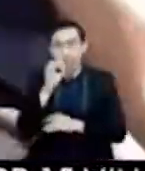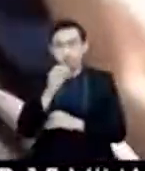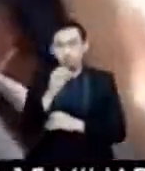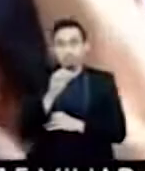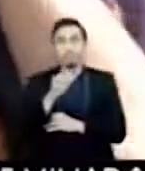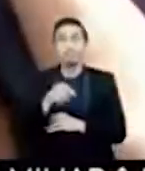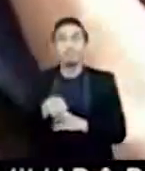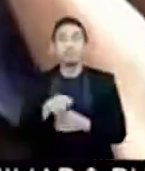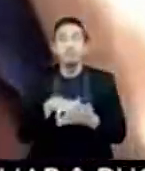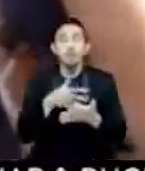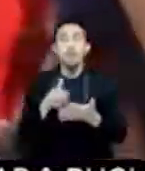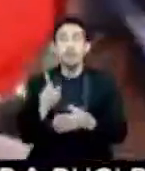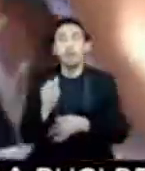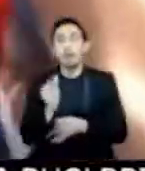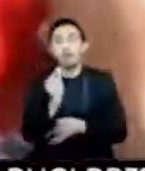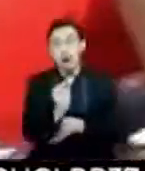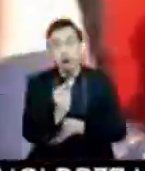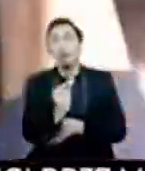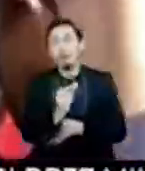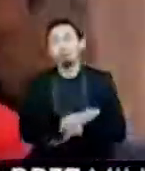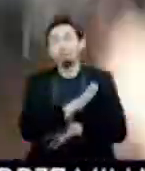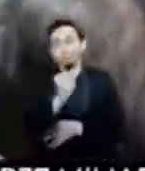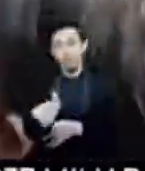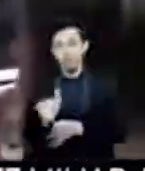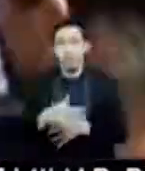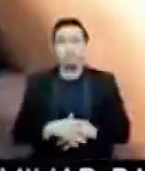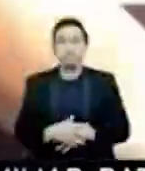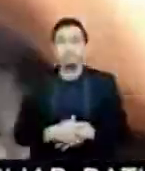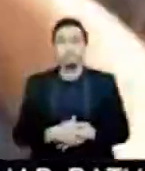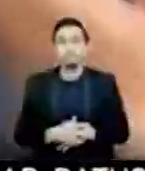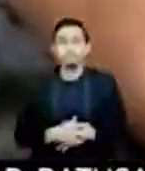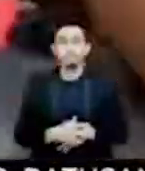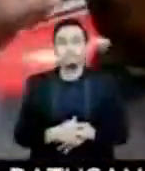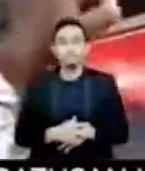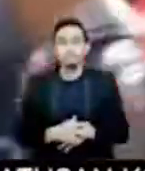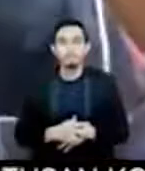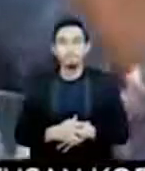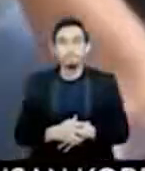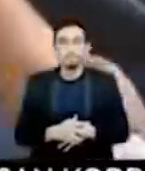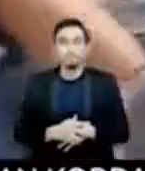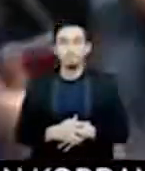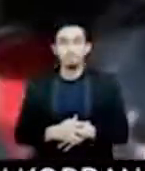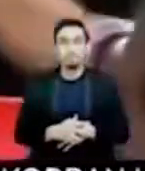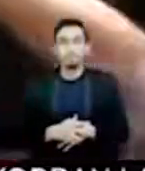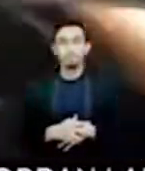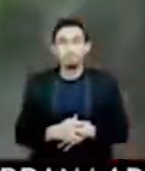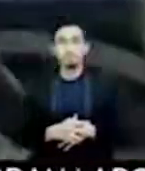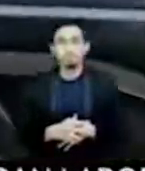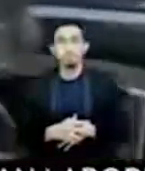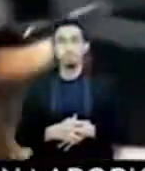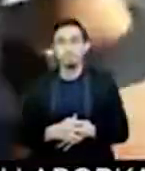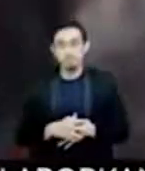pemeriksaan oleh Polda Metro Jaya yang dilakukan atau dimulai pada pukul 10 waktu Indonesia Barat. Dimungkinkan pada hari